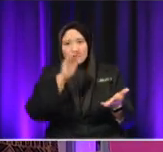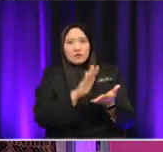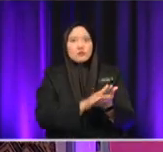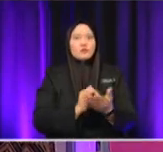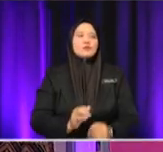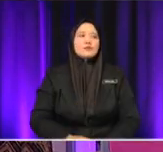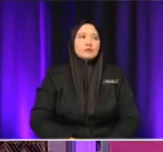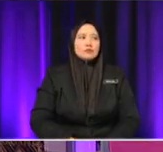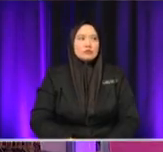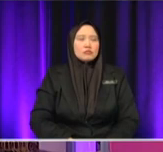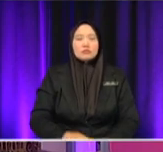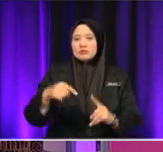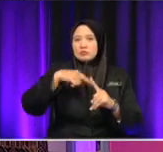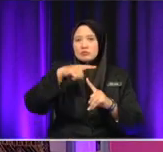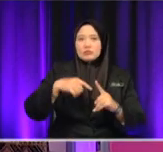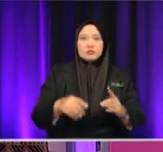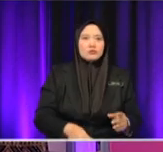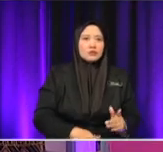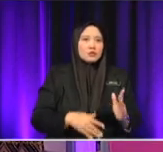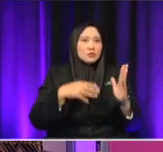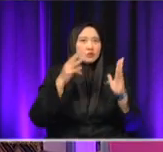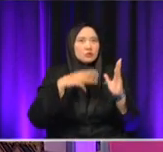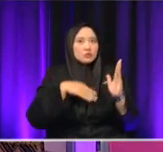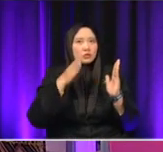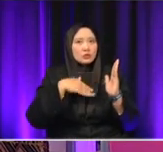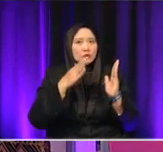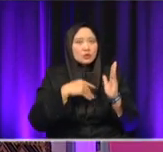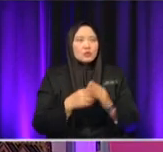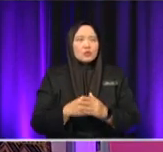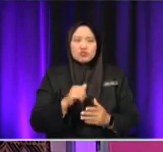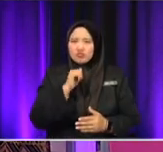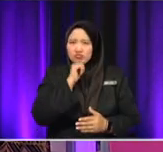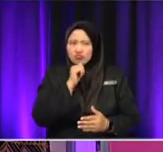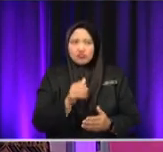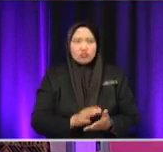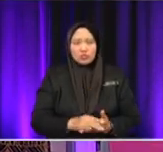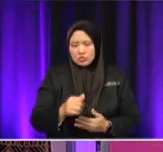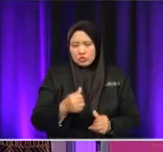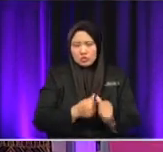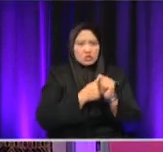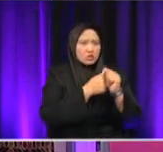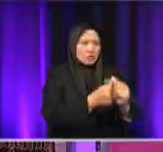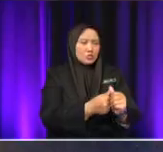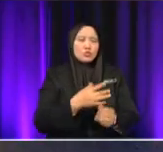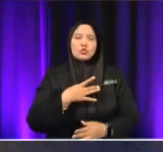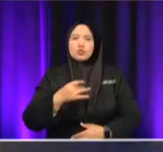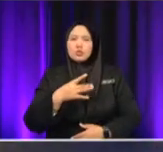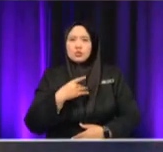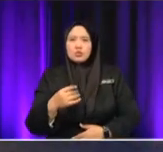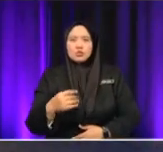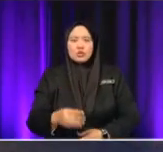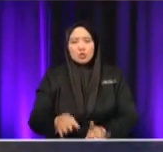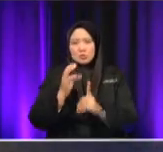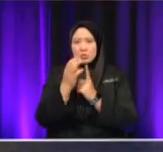bila kita Berkah ini bukan untuk ikut tren popules masuk ataupun sebagainya